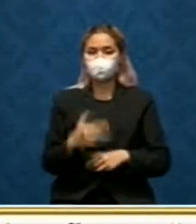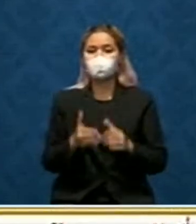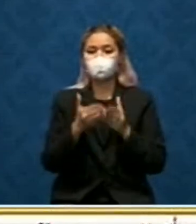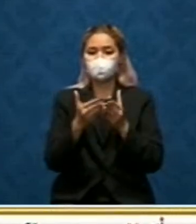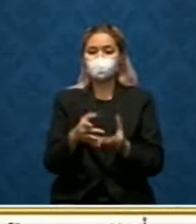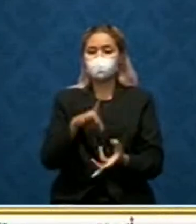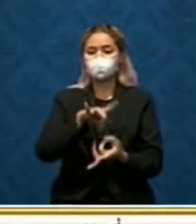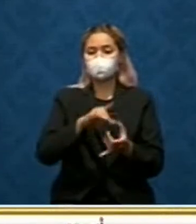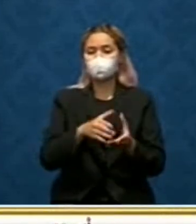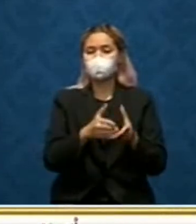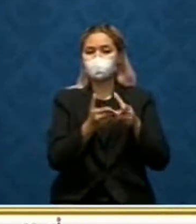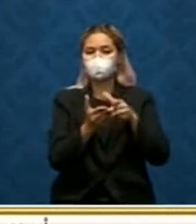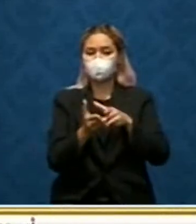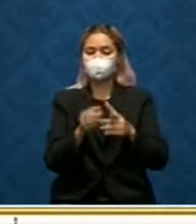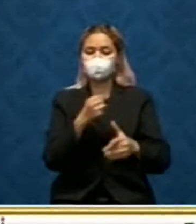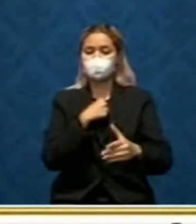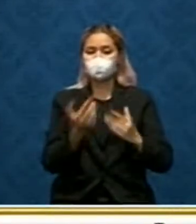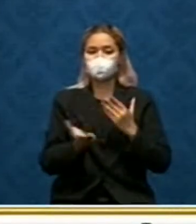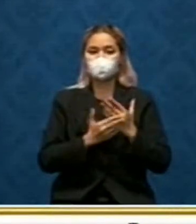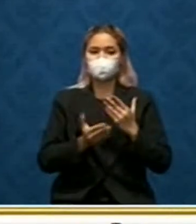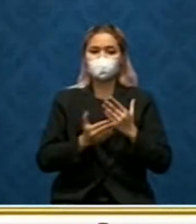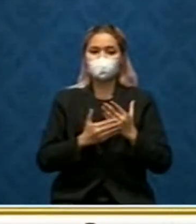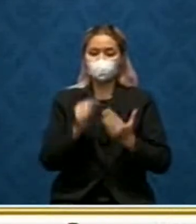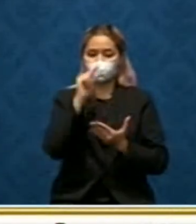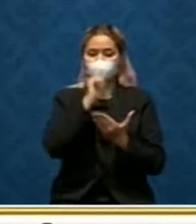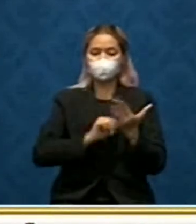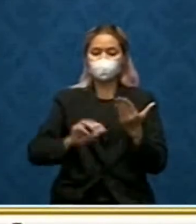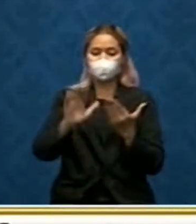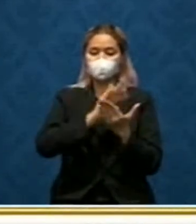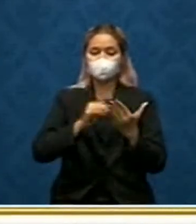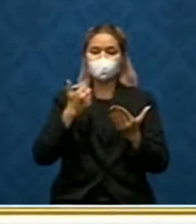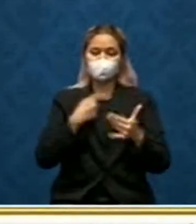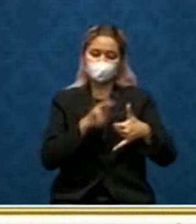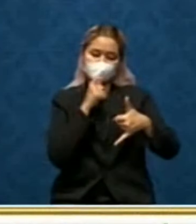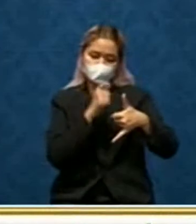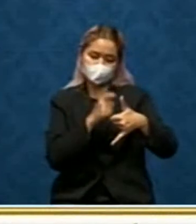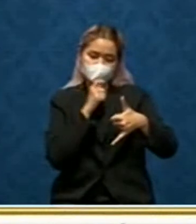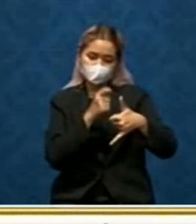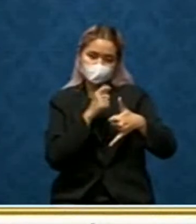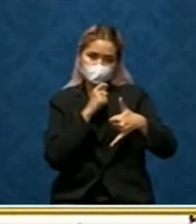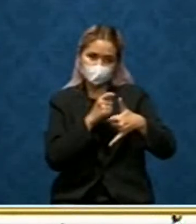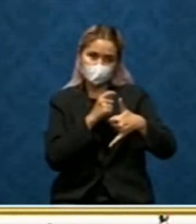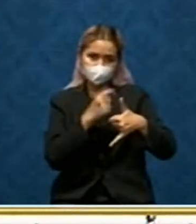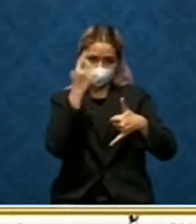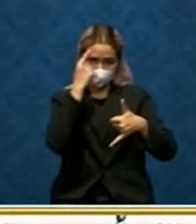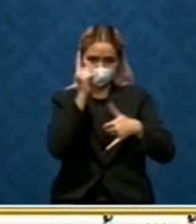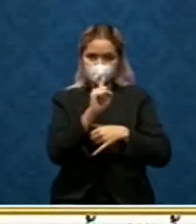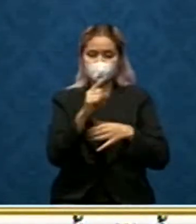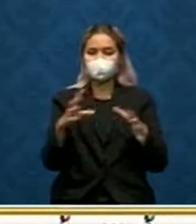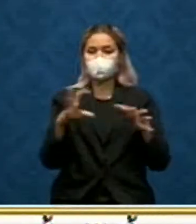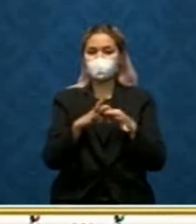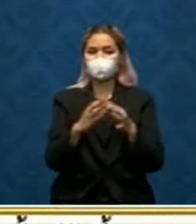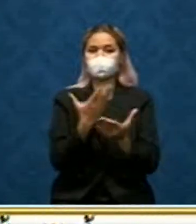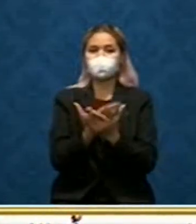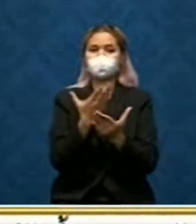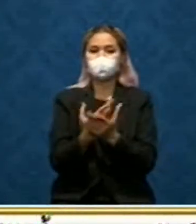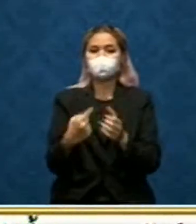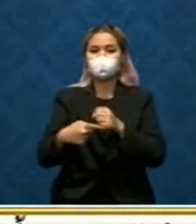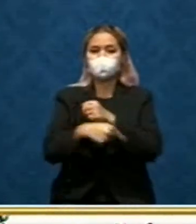่บหงสุข ovatไยนี่สะเถินใจไปไปมามาฟังแล้ว สอบแล้วสุดastersอีมัเป christop ที่ marks shining in